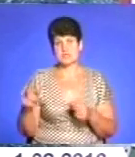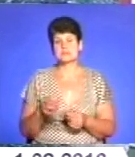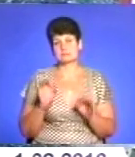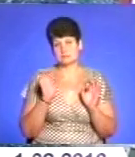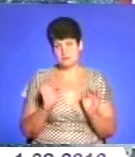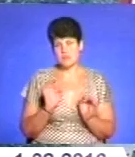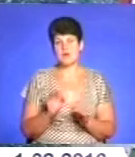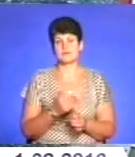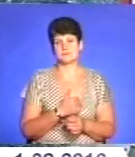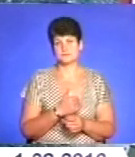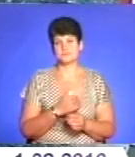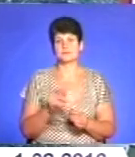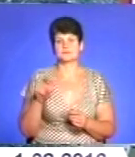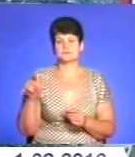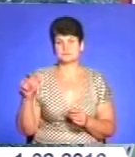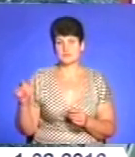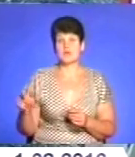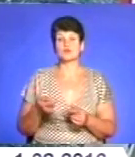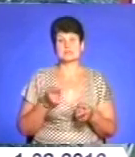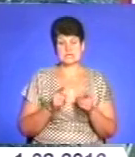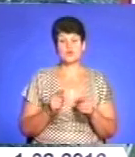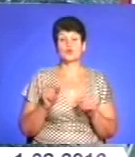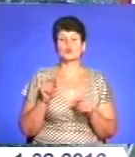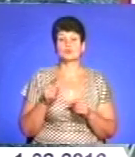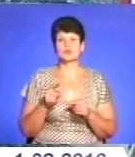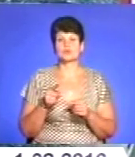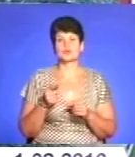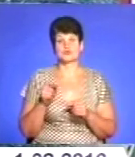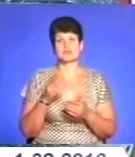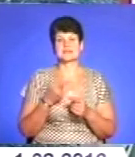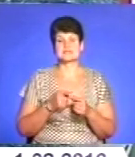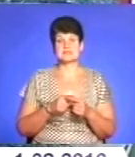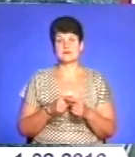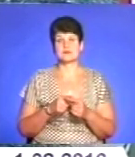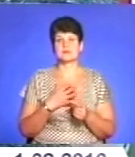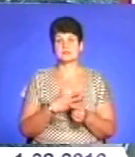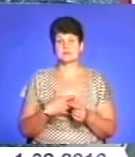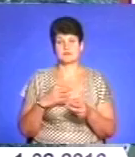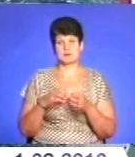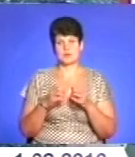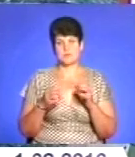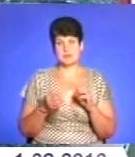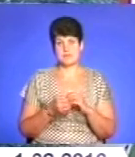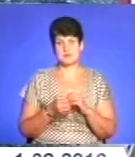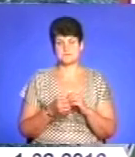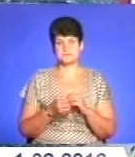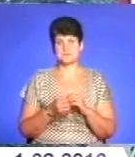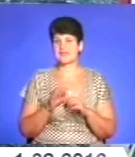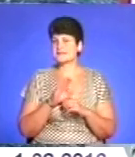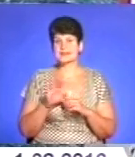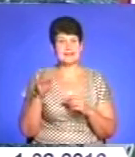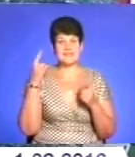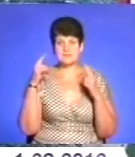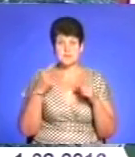вважаю, громадськості. Та, і дійсно, тому що це є нагальна проблема, це далеко не міф, це наша